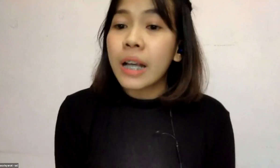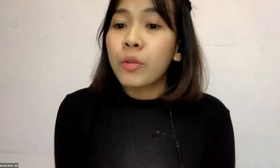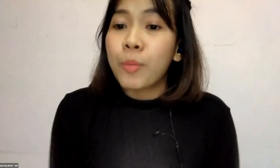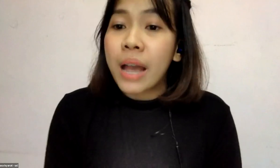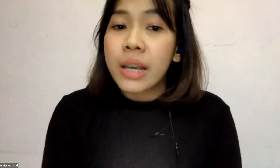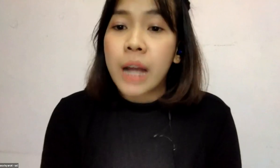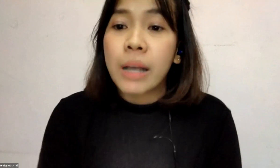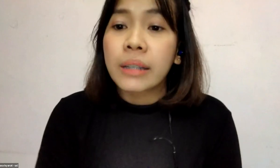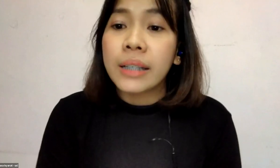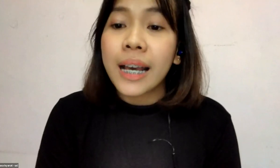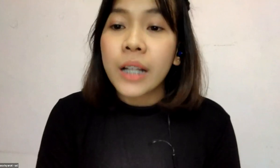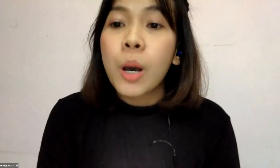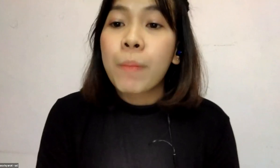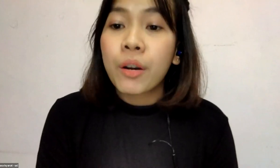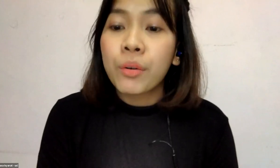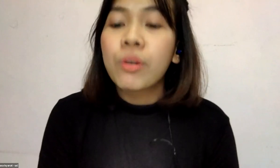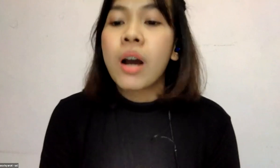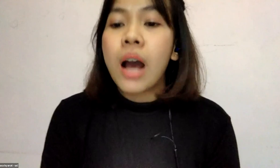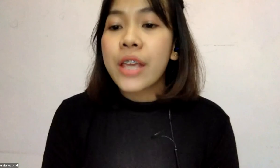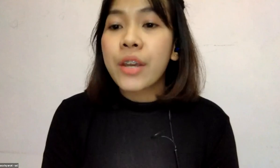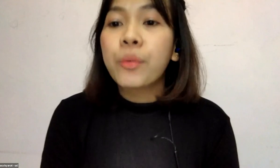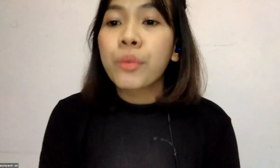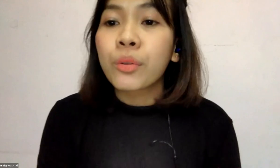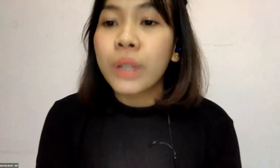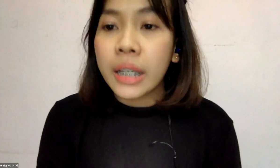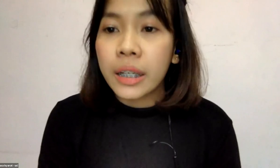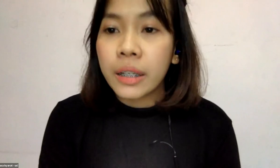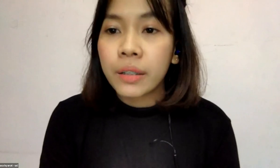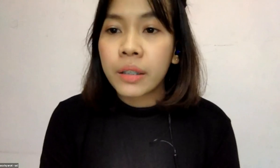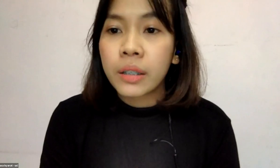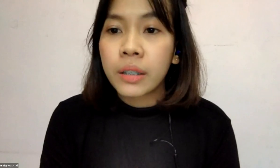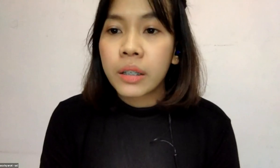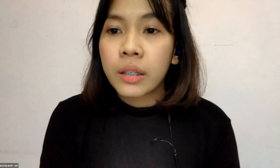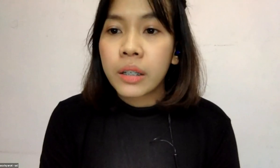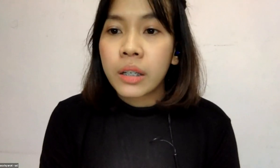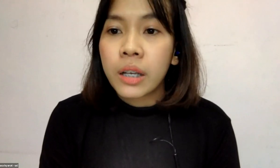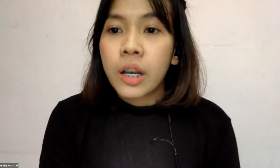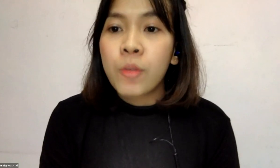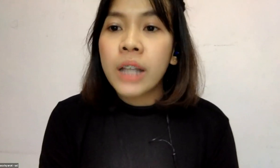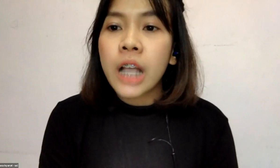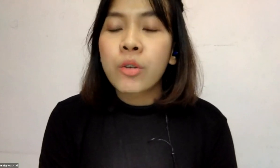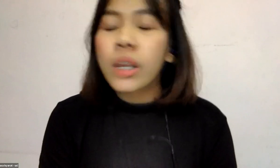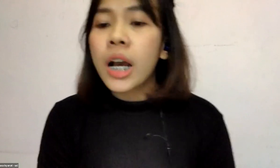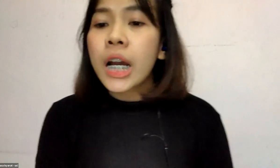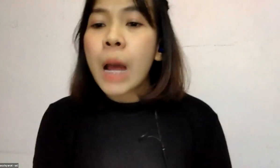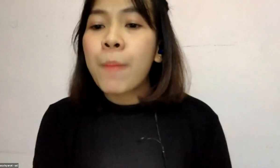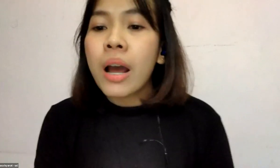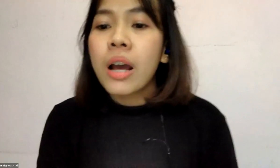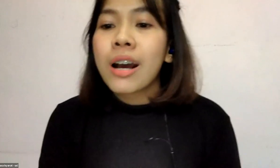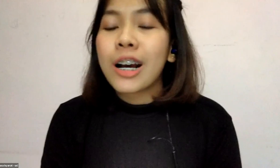ketika untuk mengajarkan bahasa isyarat perlu adanya guru tuli kemudian selanjutnya